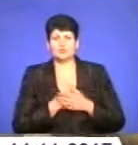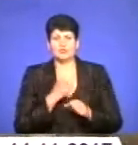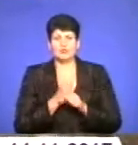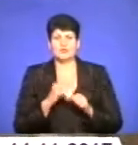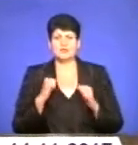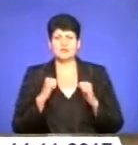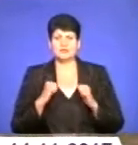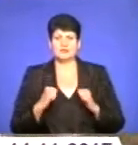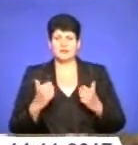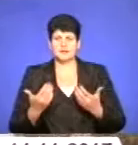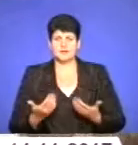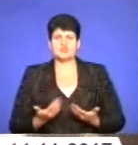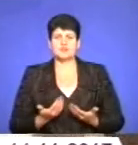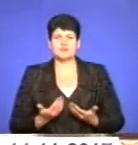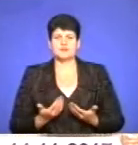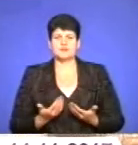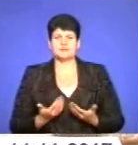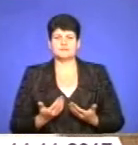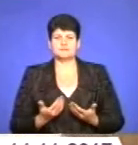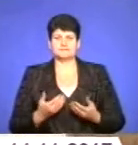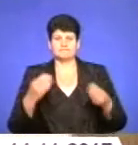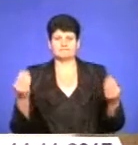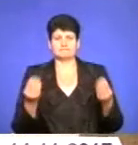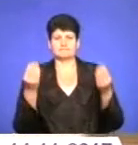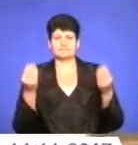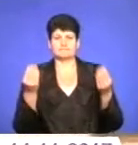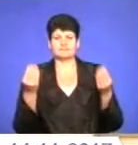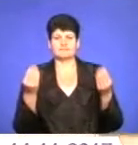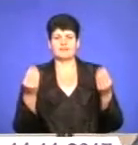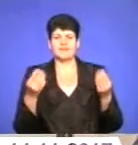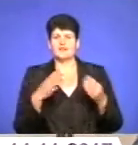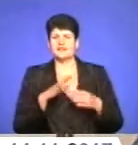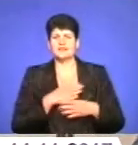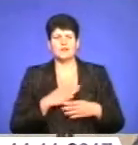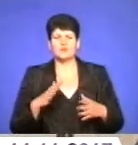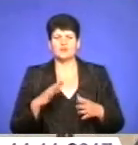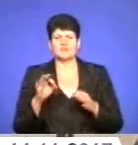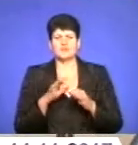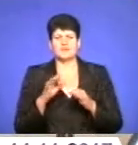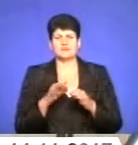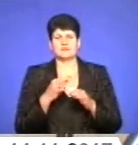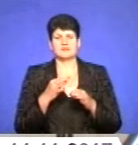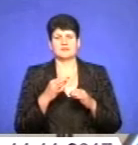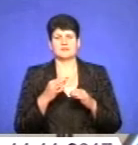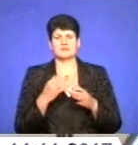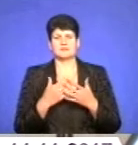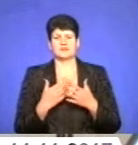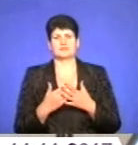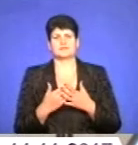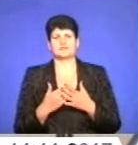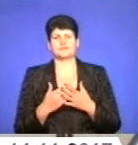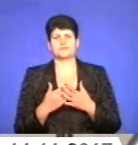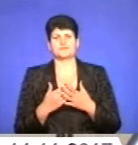спокійні, живі, соковиті. Чогось я не люблю вишивати такі стрімкі роботи, наприклад,